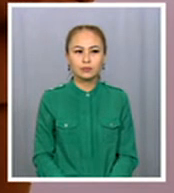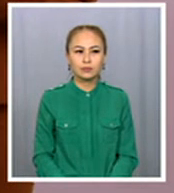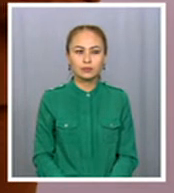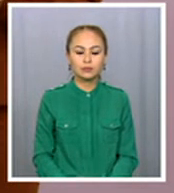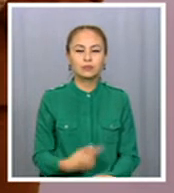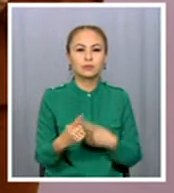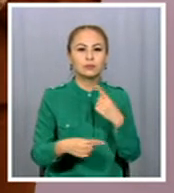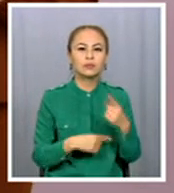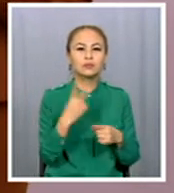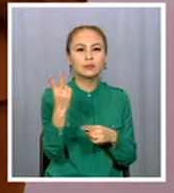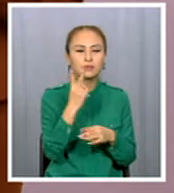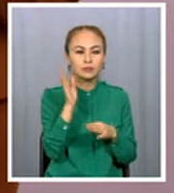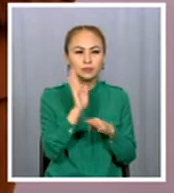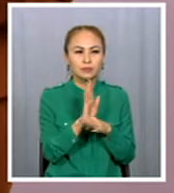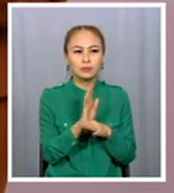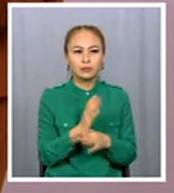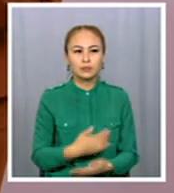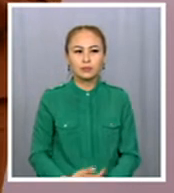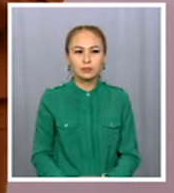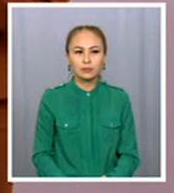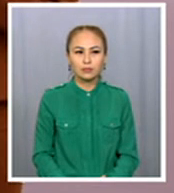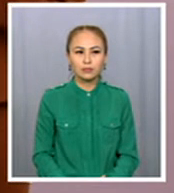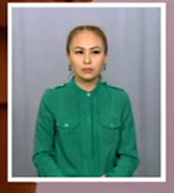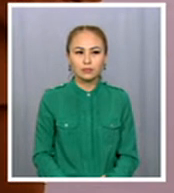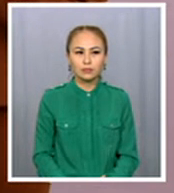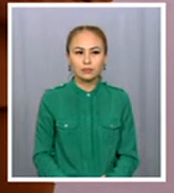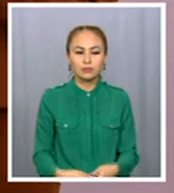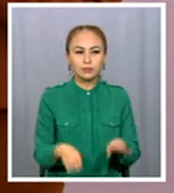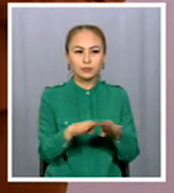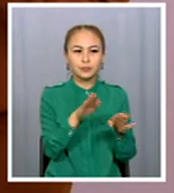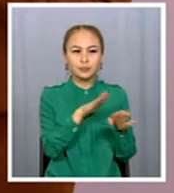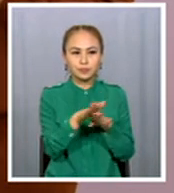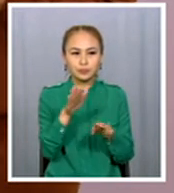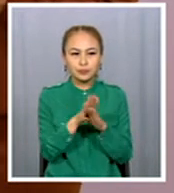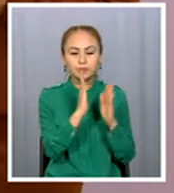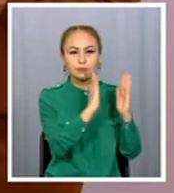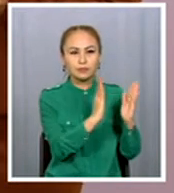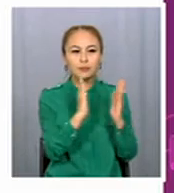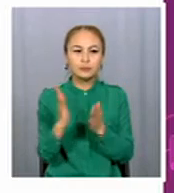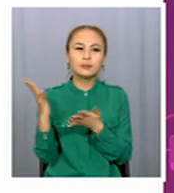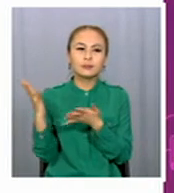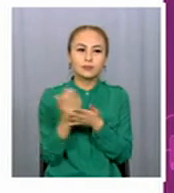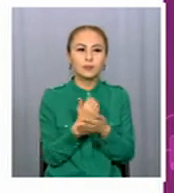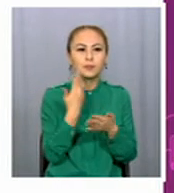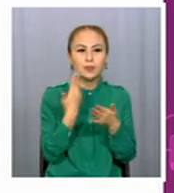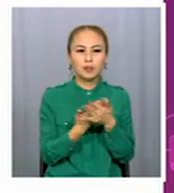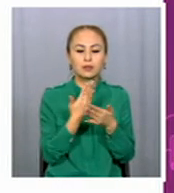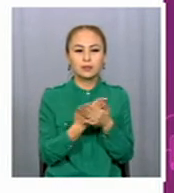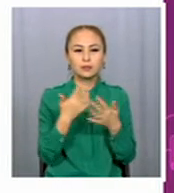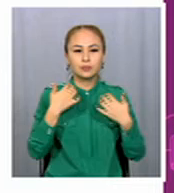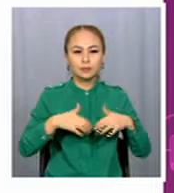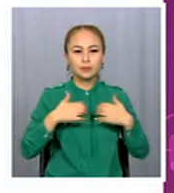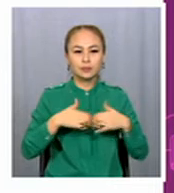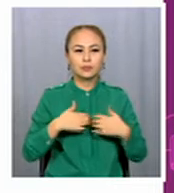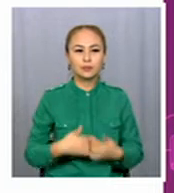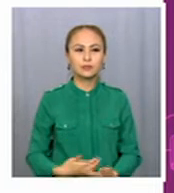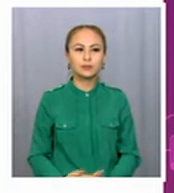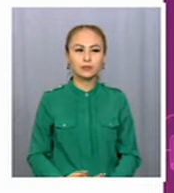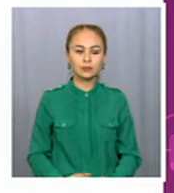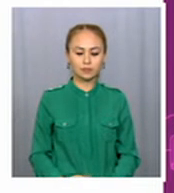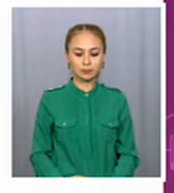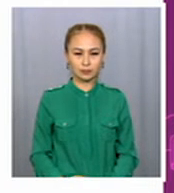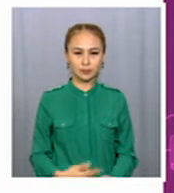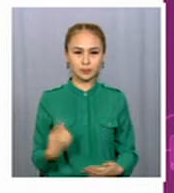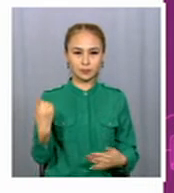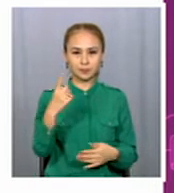Келесі екінші тапсырмаға назарымызды аударайық. Амалдардың орындалу ретін анықтап, мысалдарды есептеңдер.